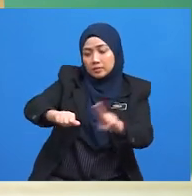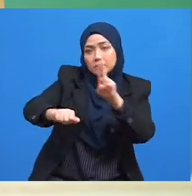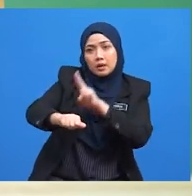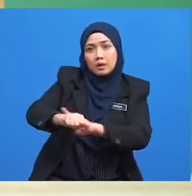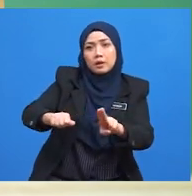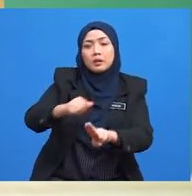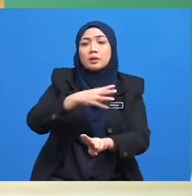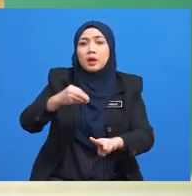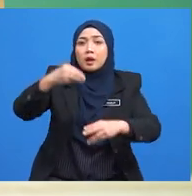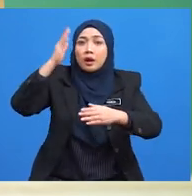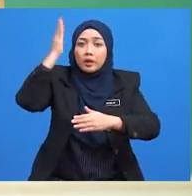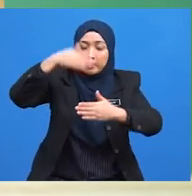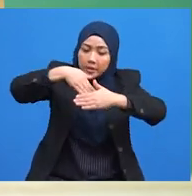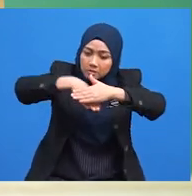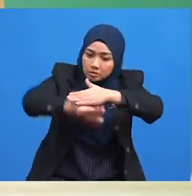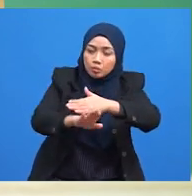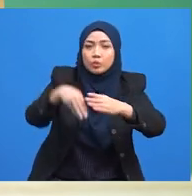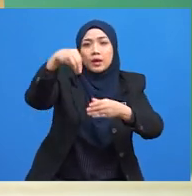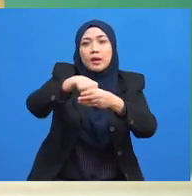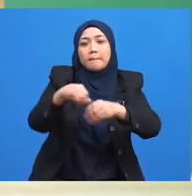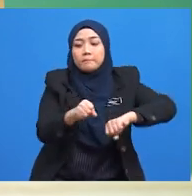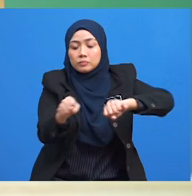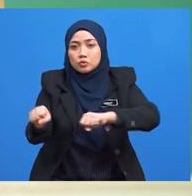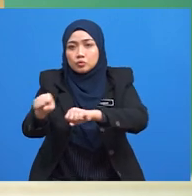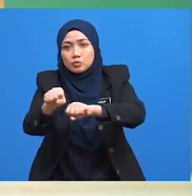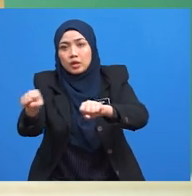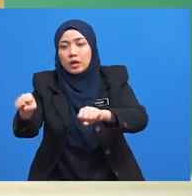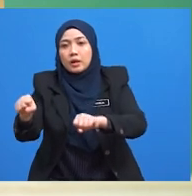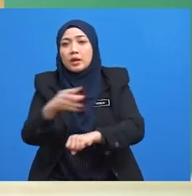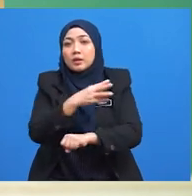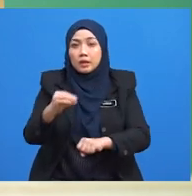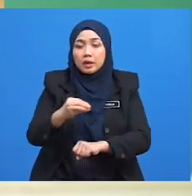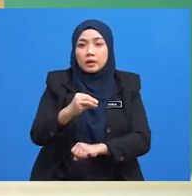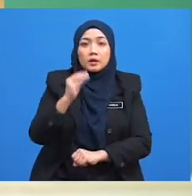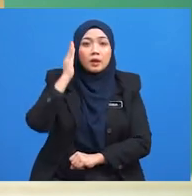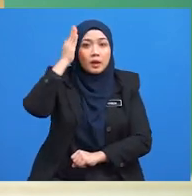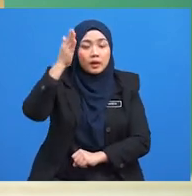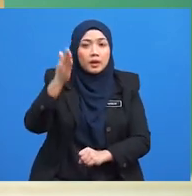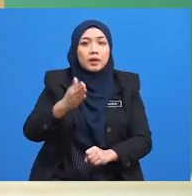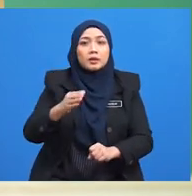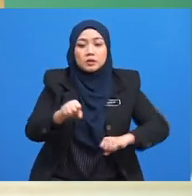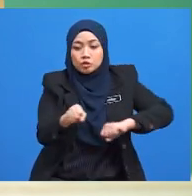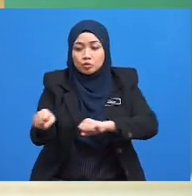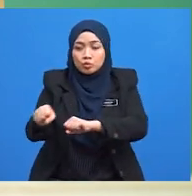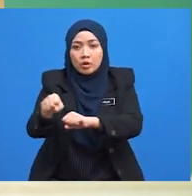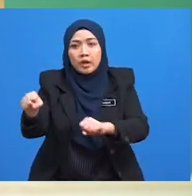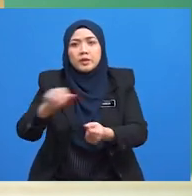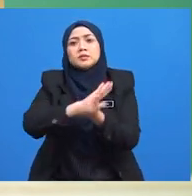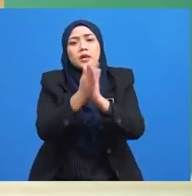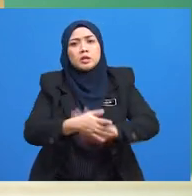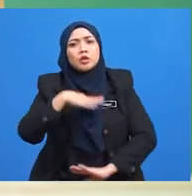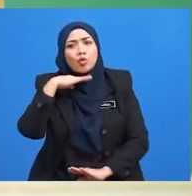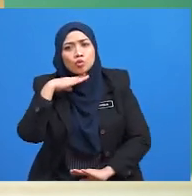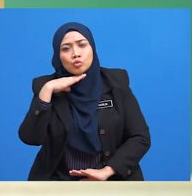sungai disebabkan oleh hakisan yang giat berlaku akan menyebabkan sungai tercemar dan bekalan air